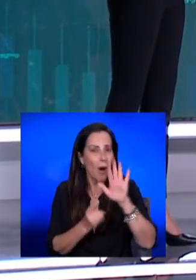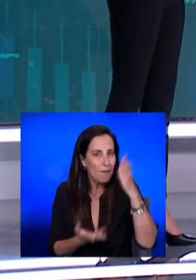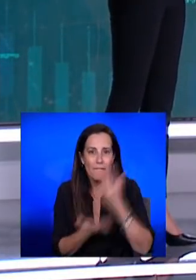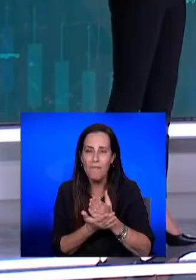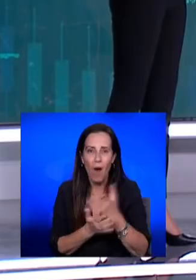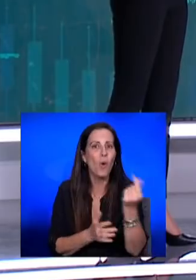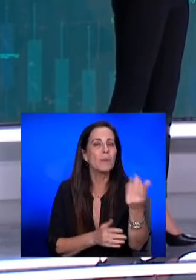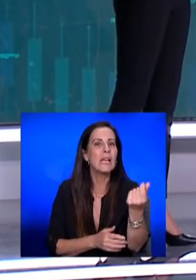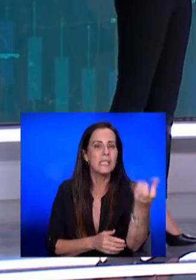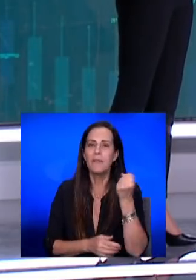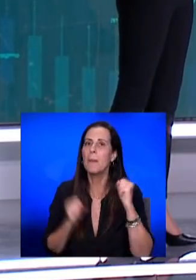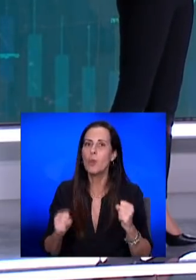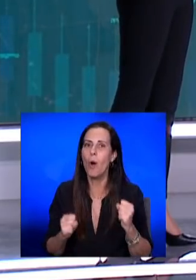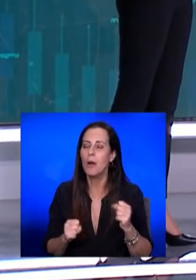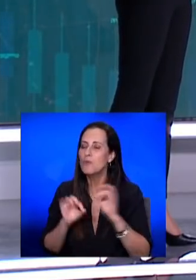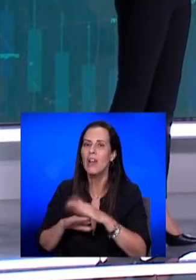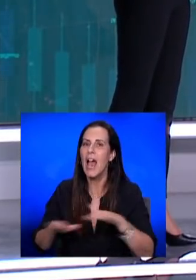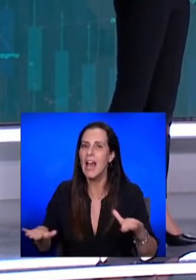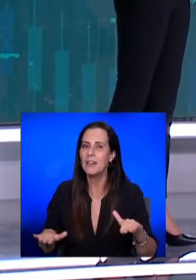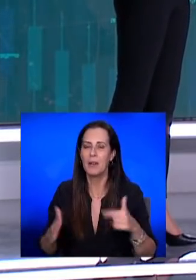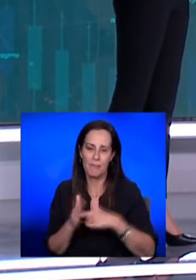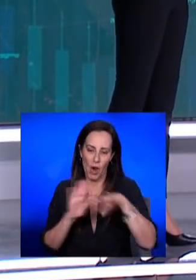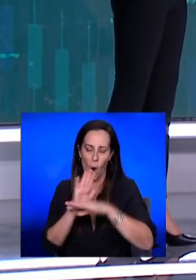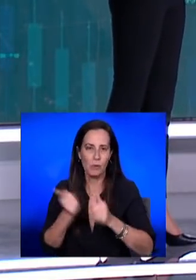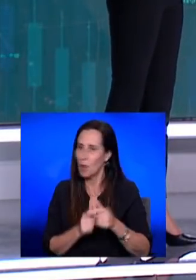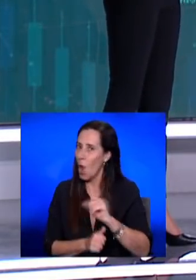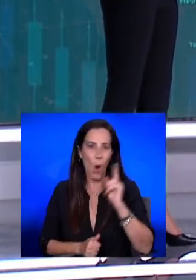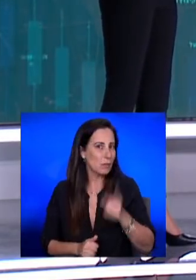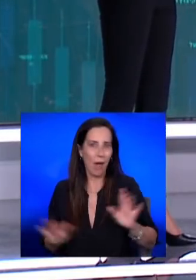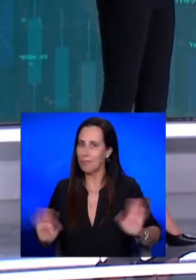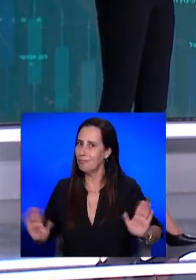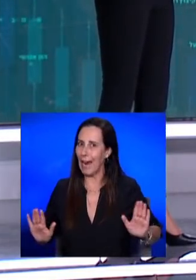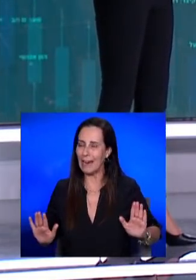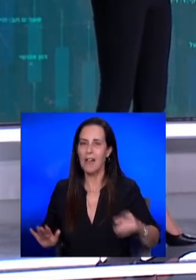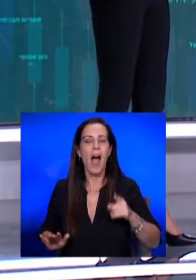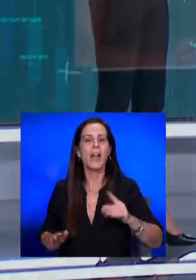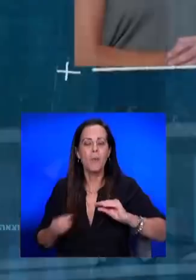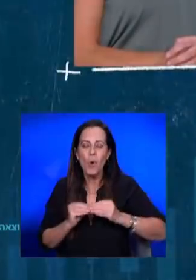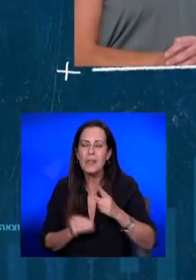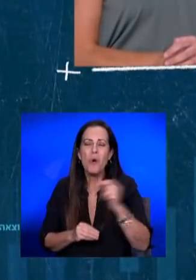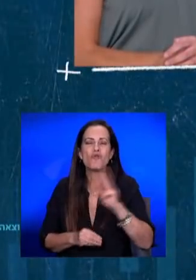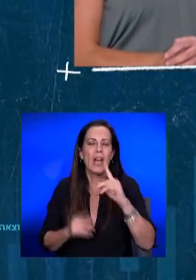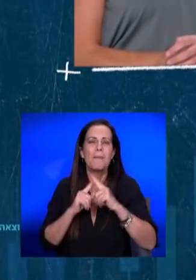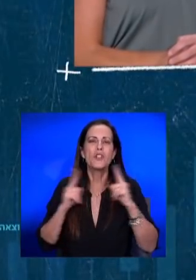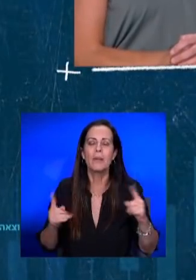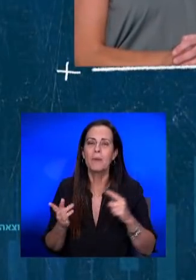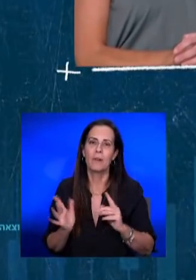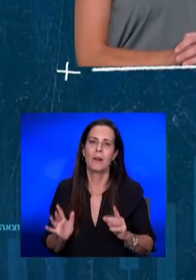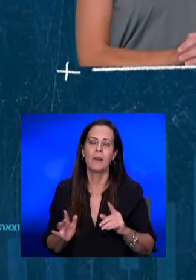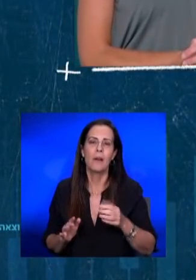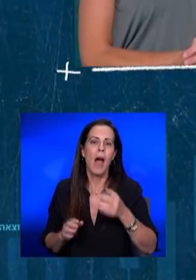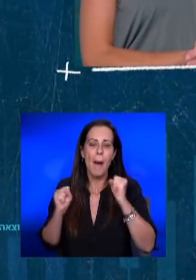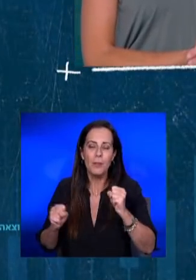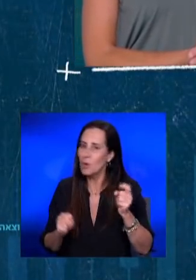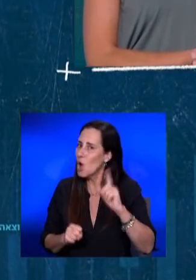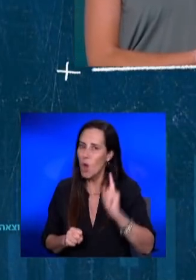גובים ביטוח. עבור הילדים, לפי חוק הספורט, לא צריך את זה יותר. אתם חוסכים מאות שקלים בשנה כהורים על ביטוחים שכבר לא